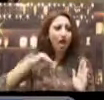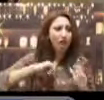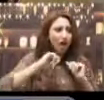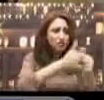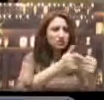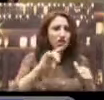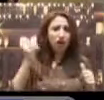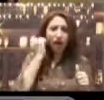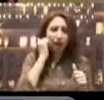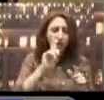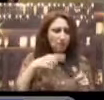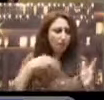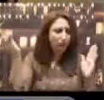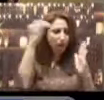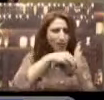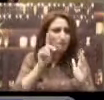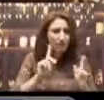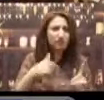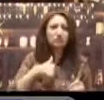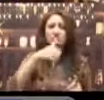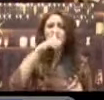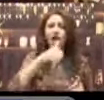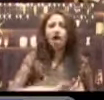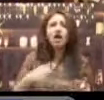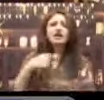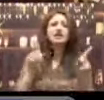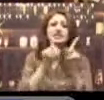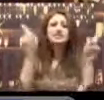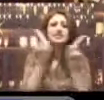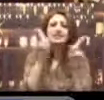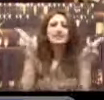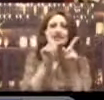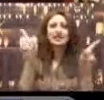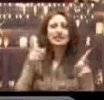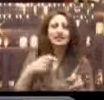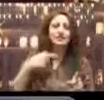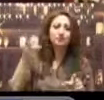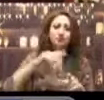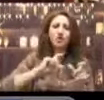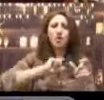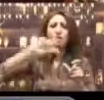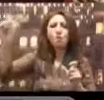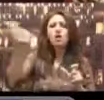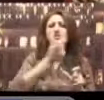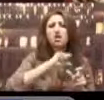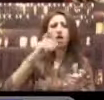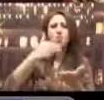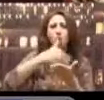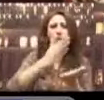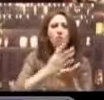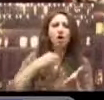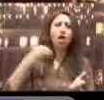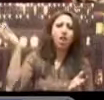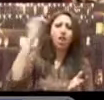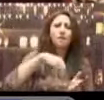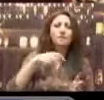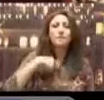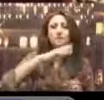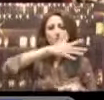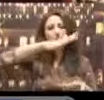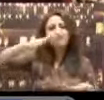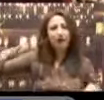الحته دي. وكنت انا بروح بركب مواصله للتحرير وبمشي كوبري قصر النيل ده وبرجع تاني بنفس الطريقه، فرجعت وقفت على كوبري قصر النيل،